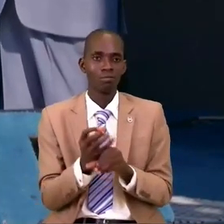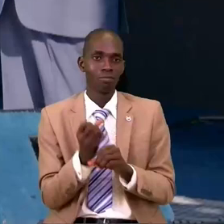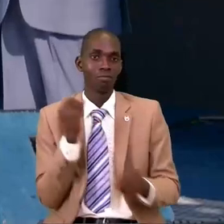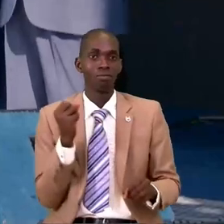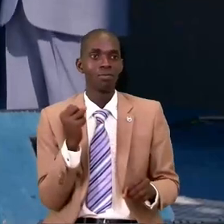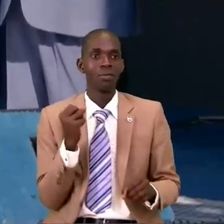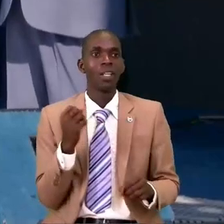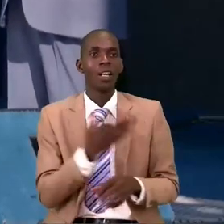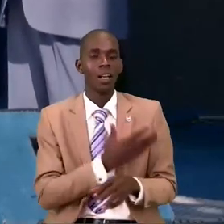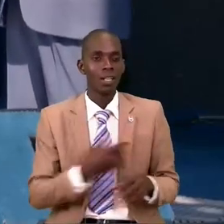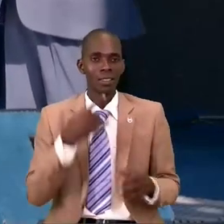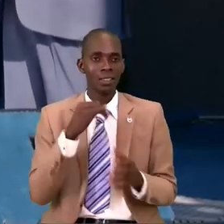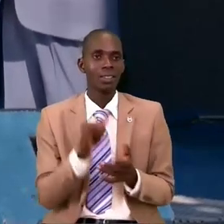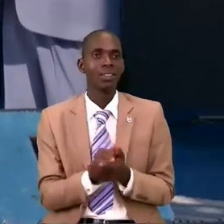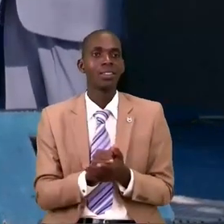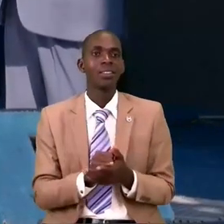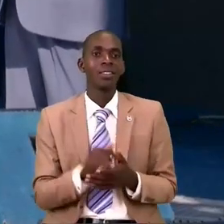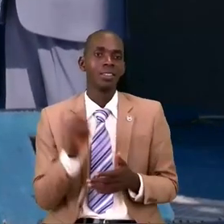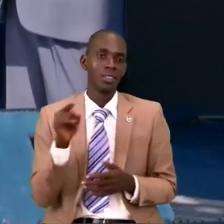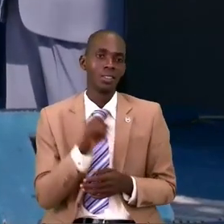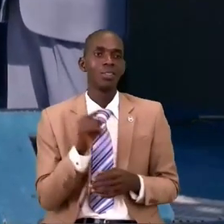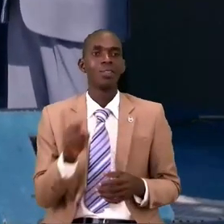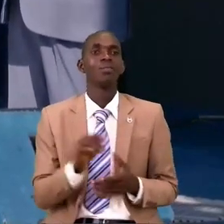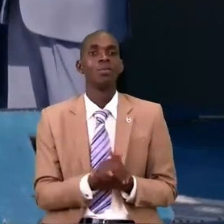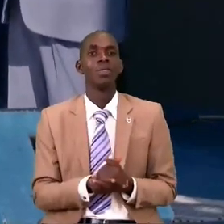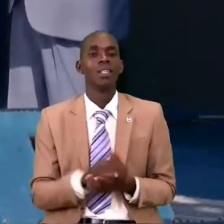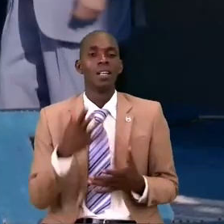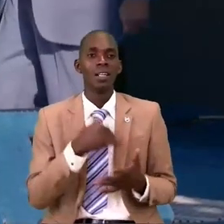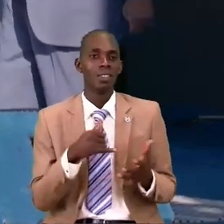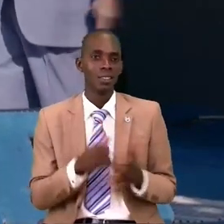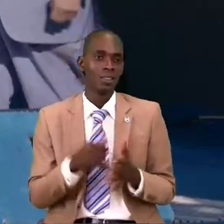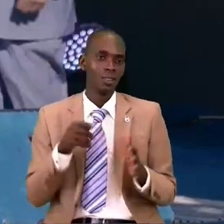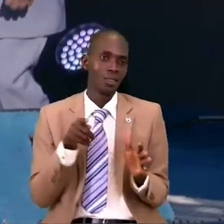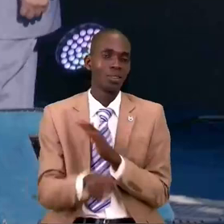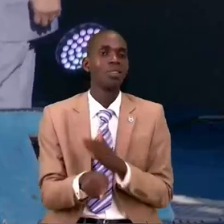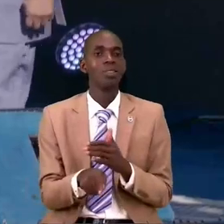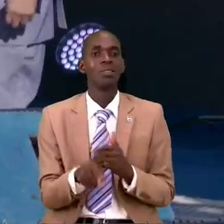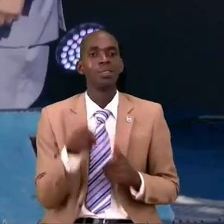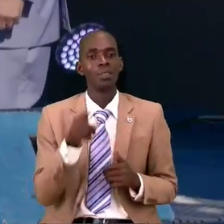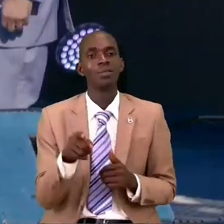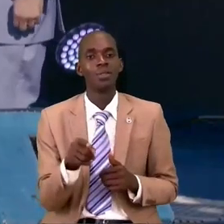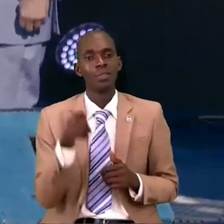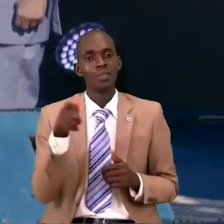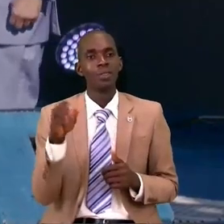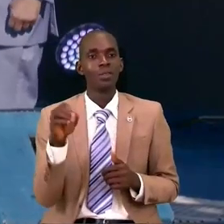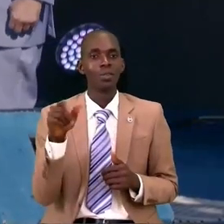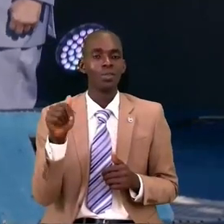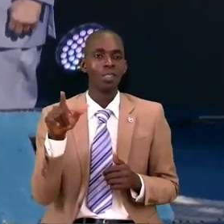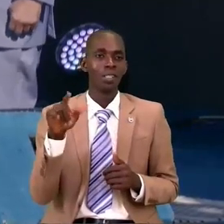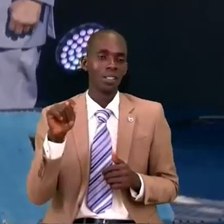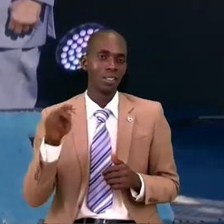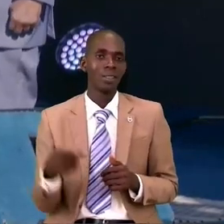Le tua. Et le coupa la tête. Les Philistins,